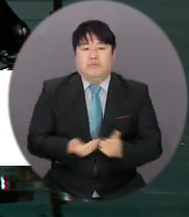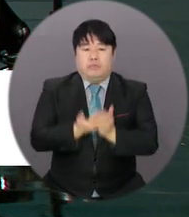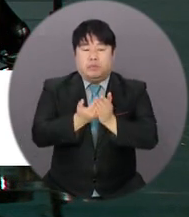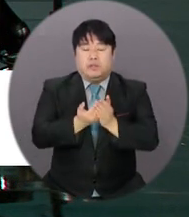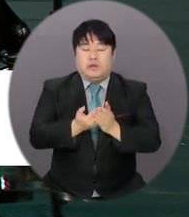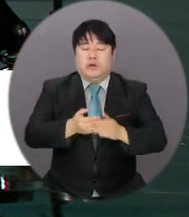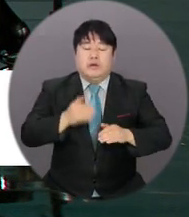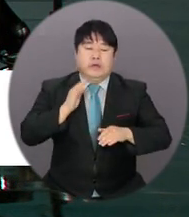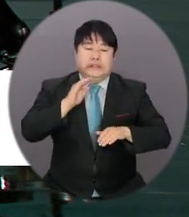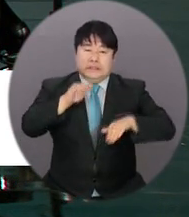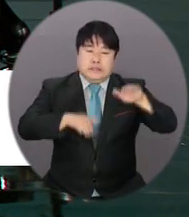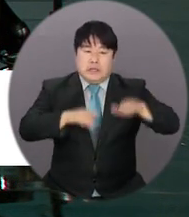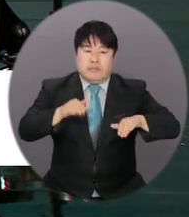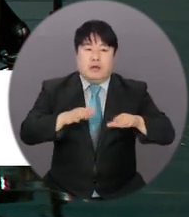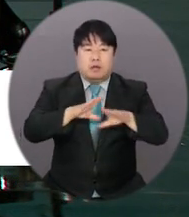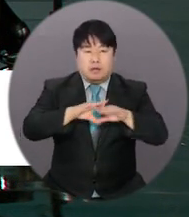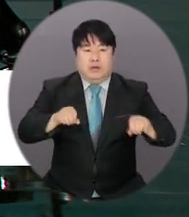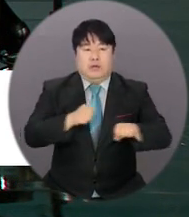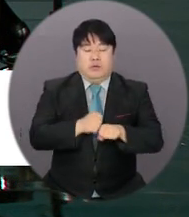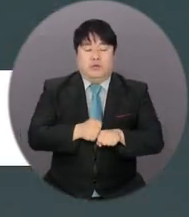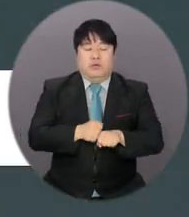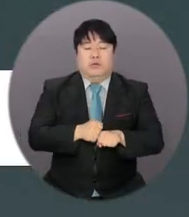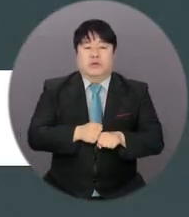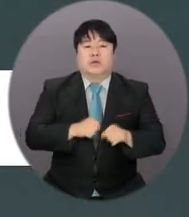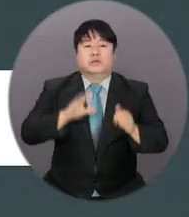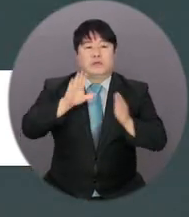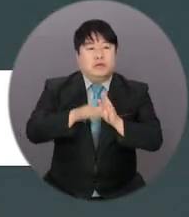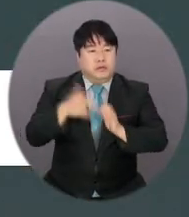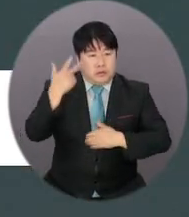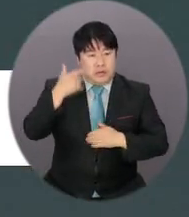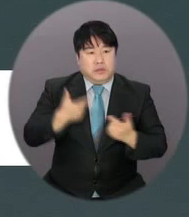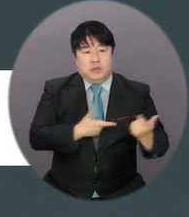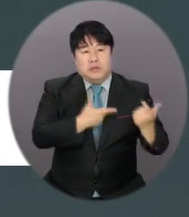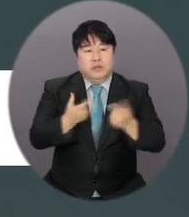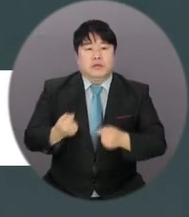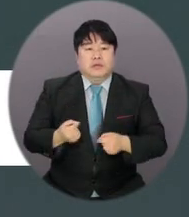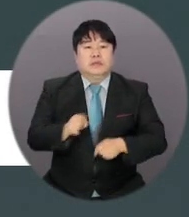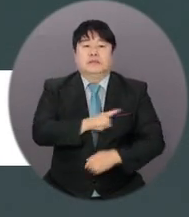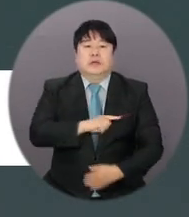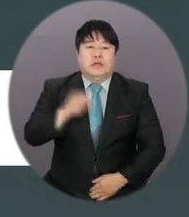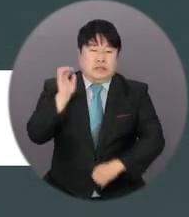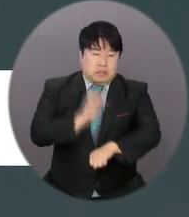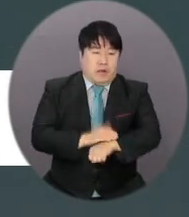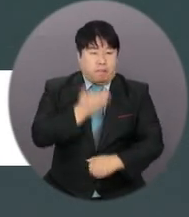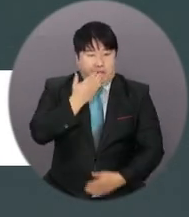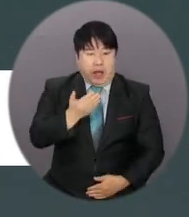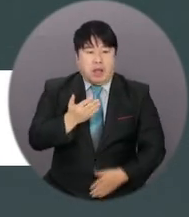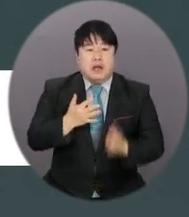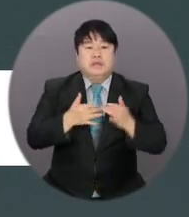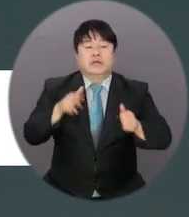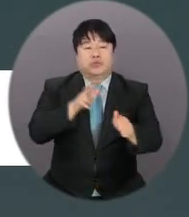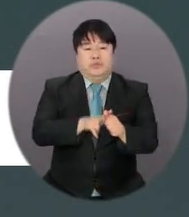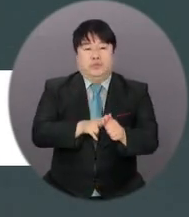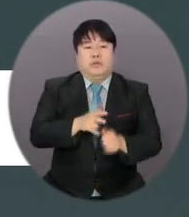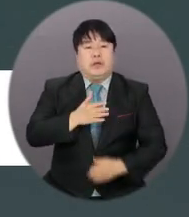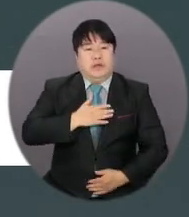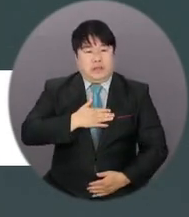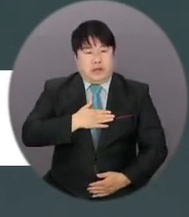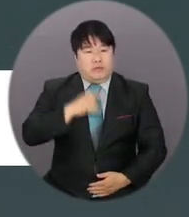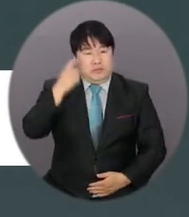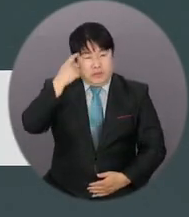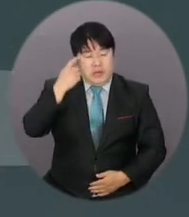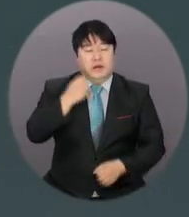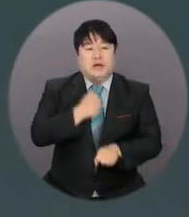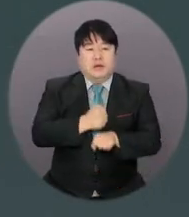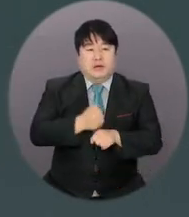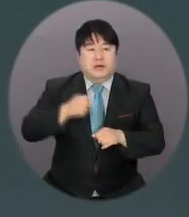해소 불평등 것 보기 시대 장신 이고 이것을 가장 잘할 수 있는 부부가 감히 김도 않는다 이런 생각으로